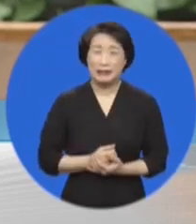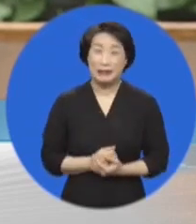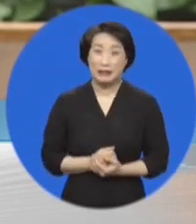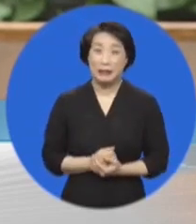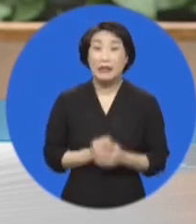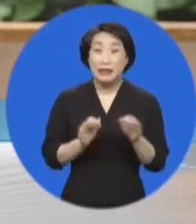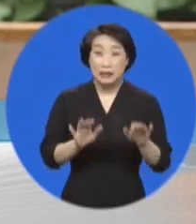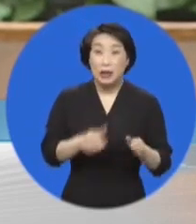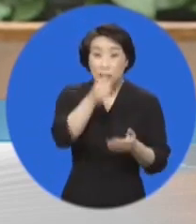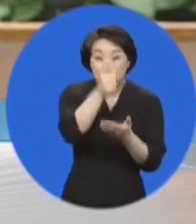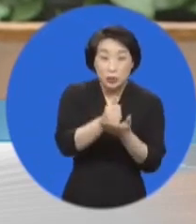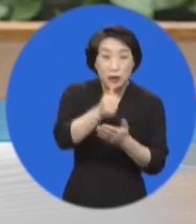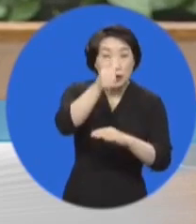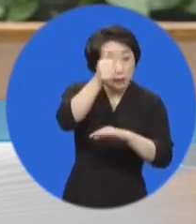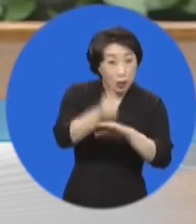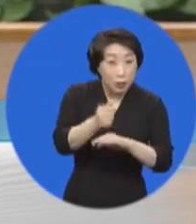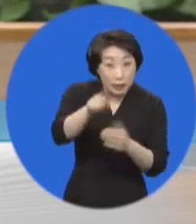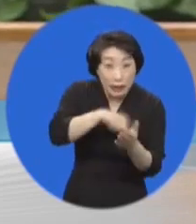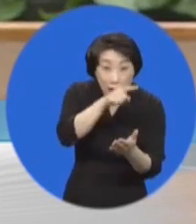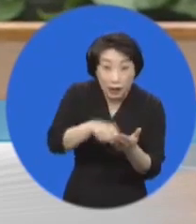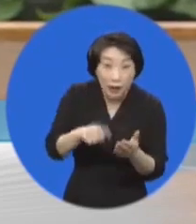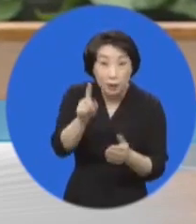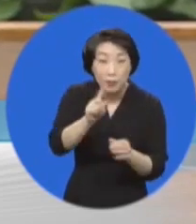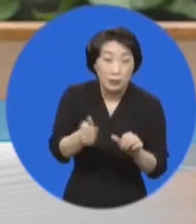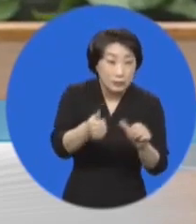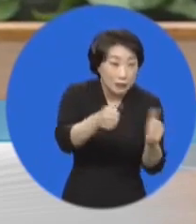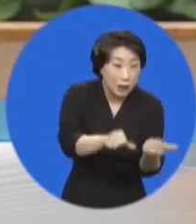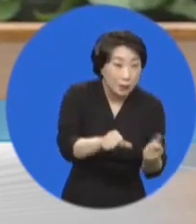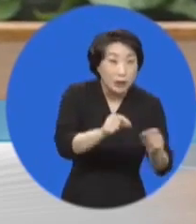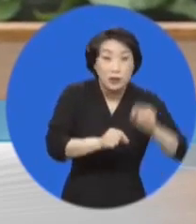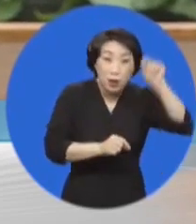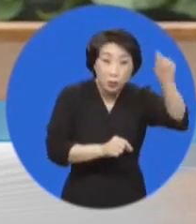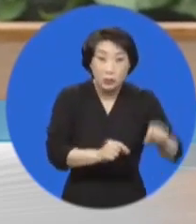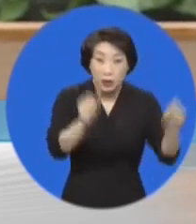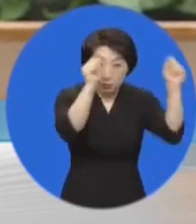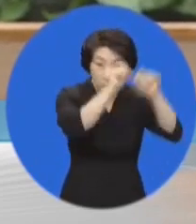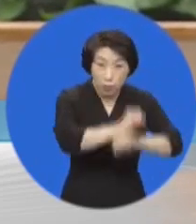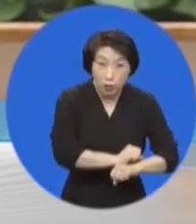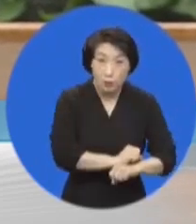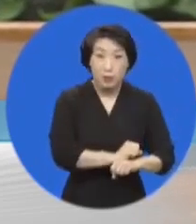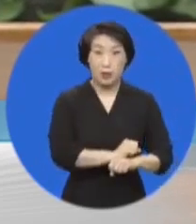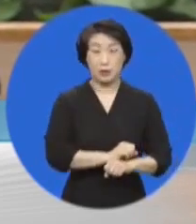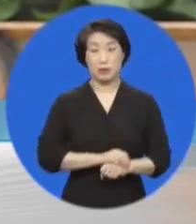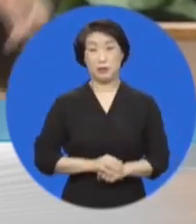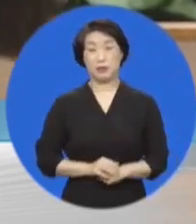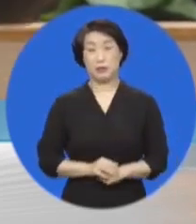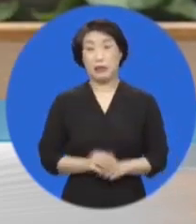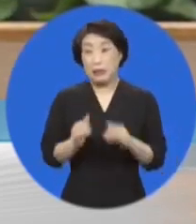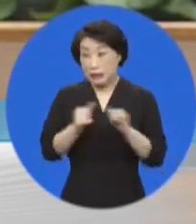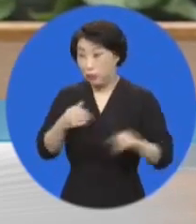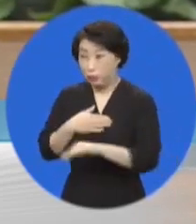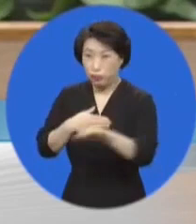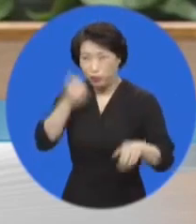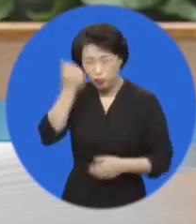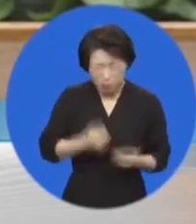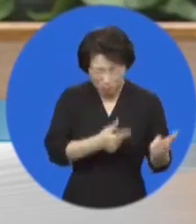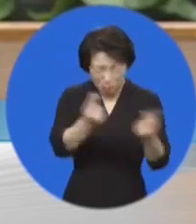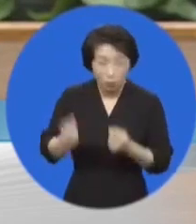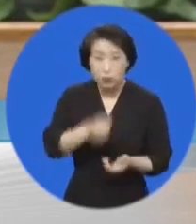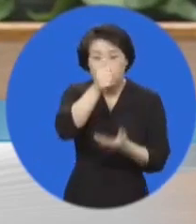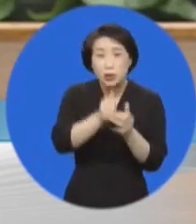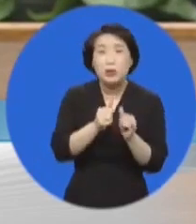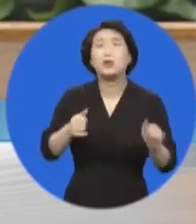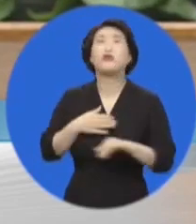죄의 값은 사망, 영원한 멸망이므로 인간은 누구나